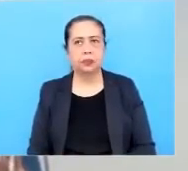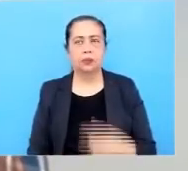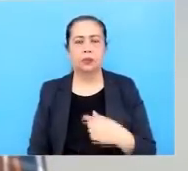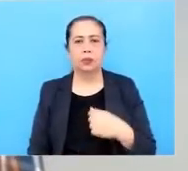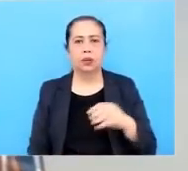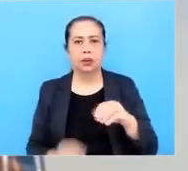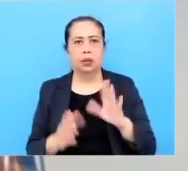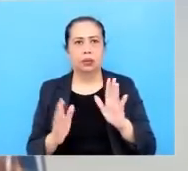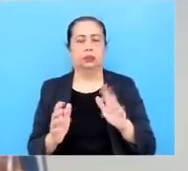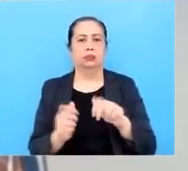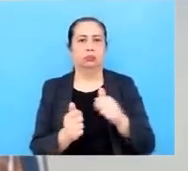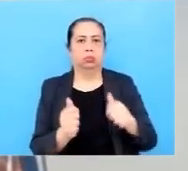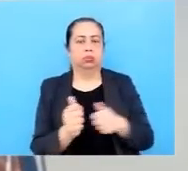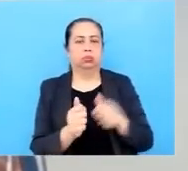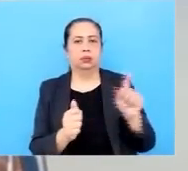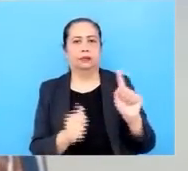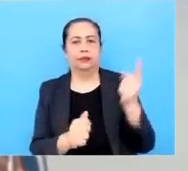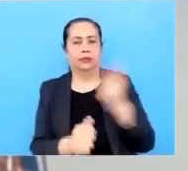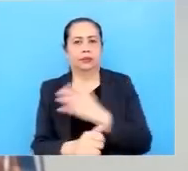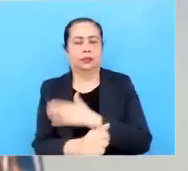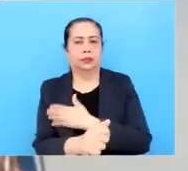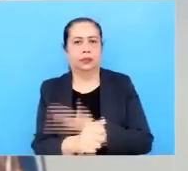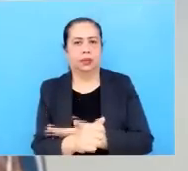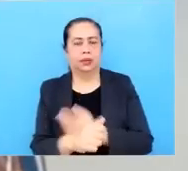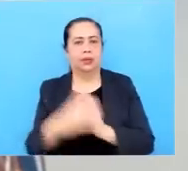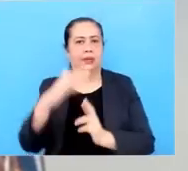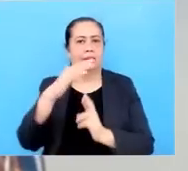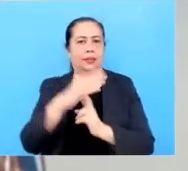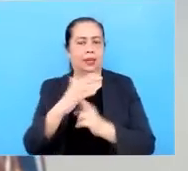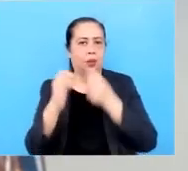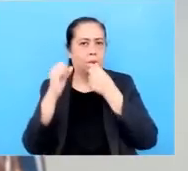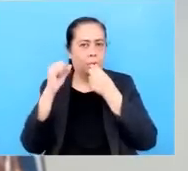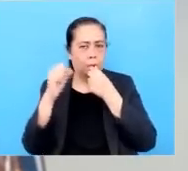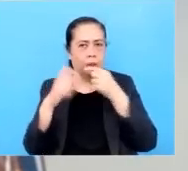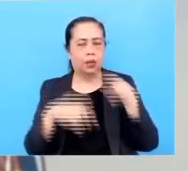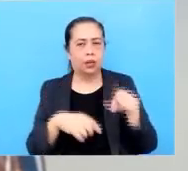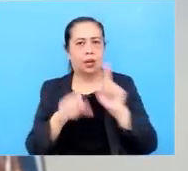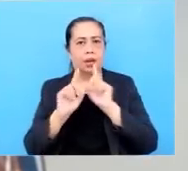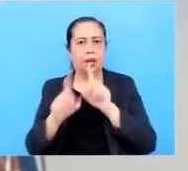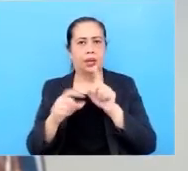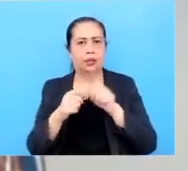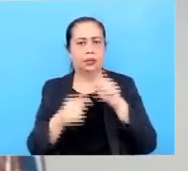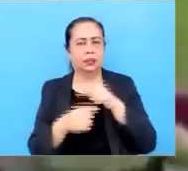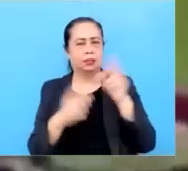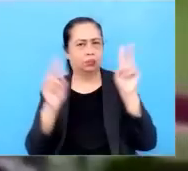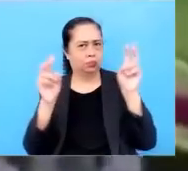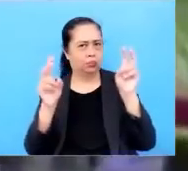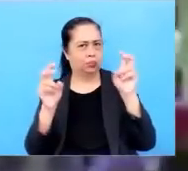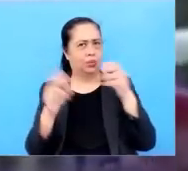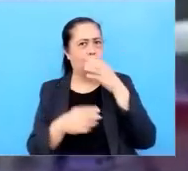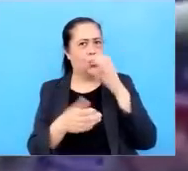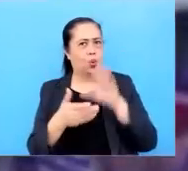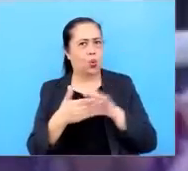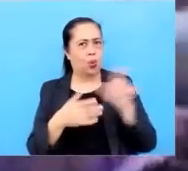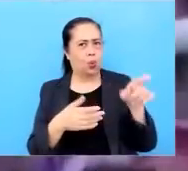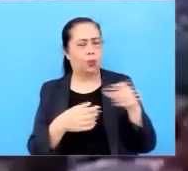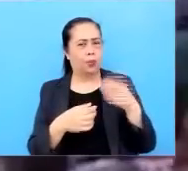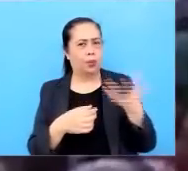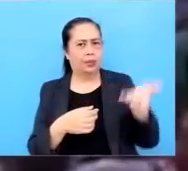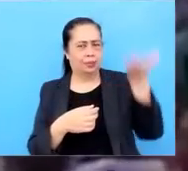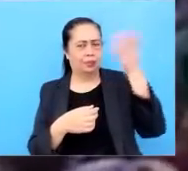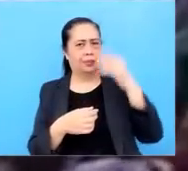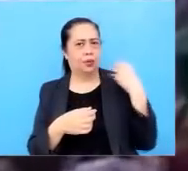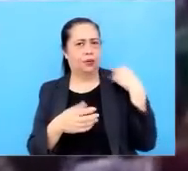Kumambyo ang mismong panganay na anak ni retired referee Carlos Padilla bilang sagot sa mga kontrobersyal na komento ng Hall of Famer boxing